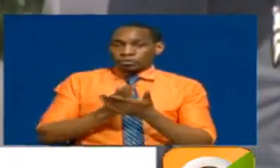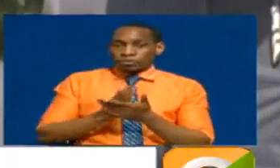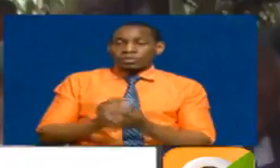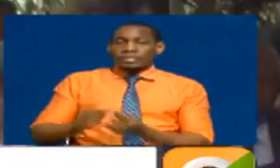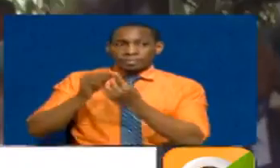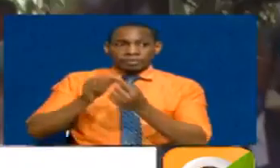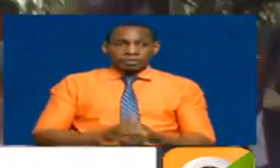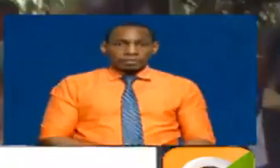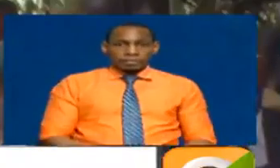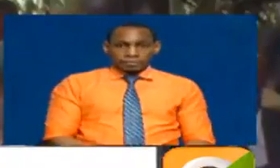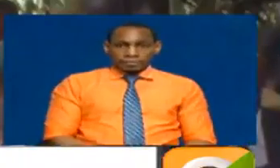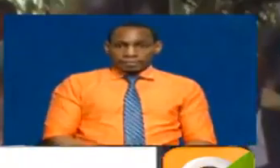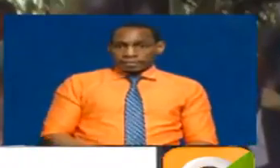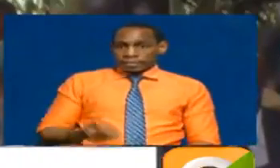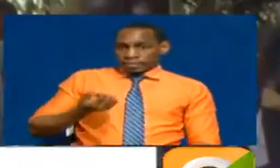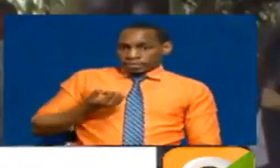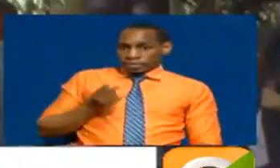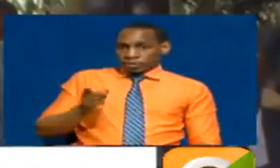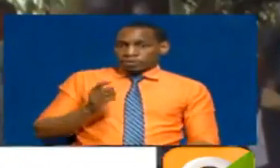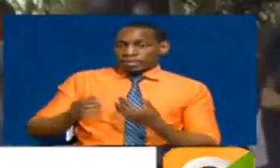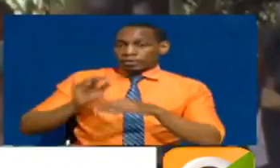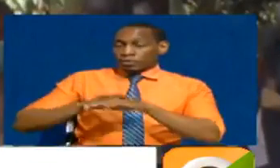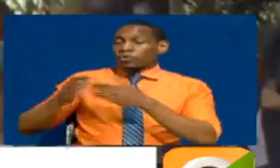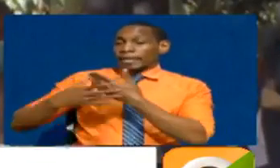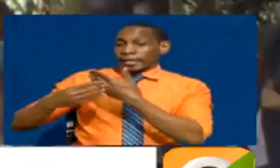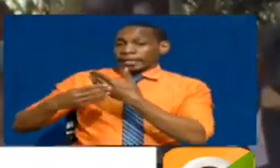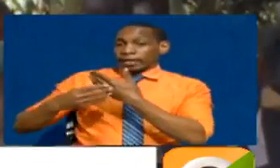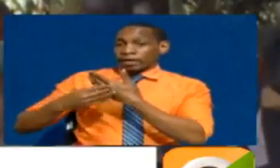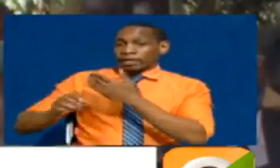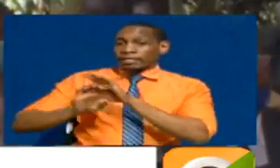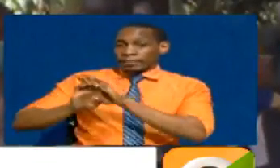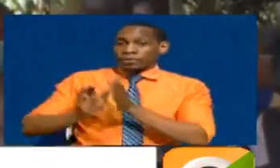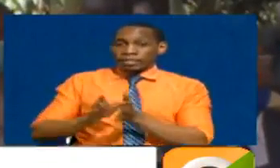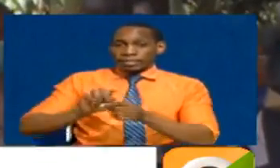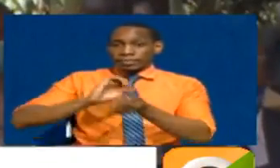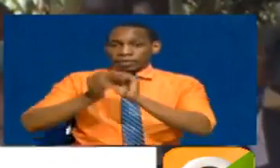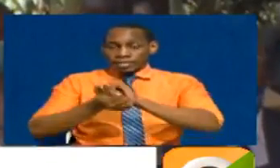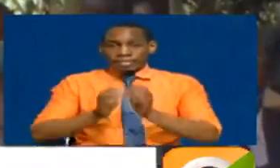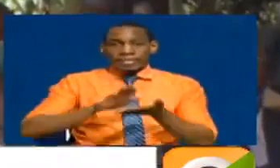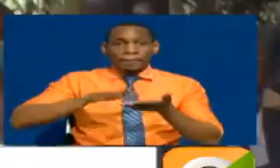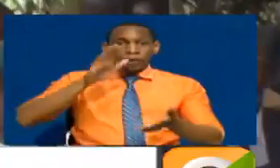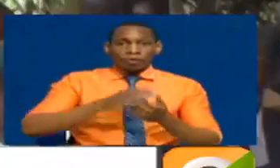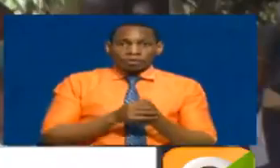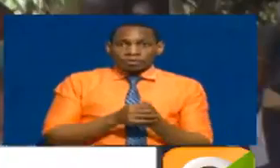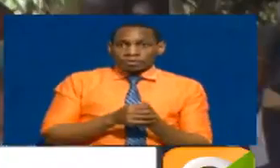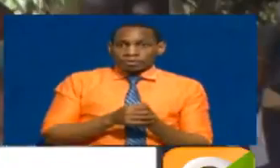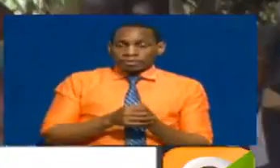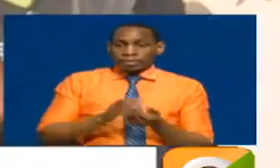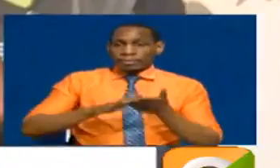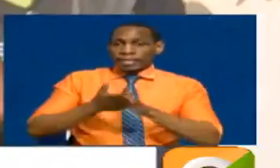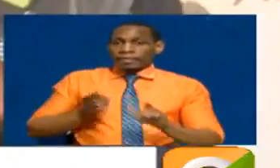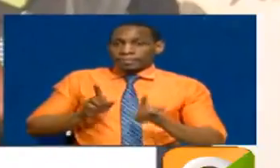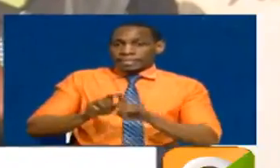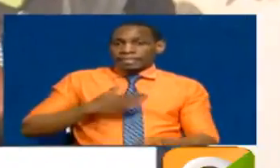one. Yeye ni mtu wa kumuiga. Kisha ukabadilika hata zaidi aka dada